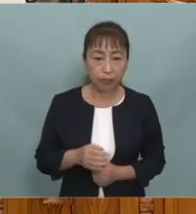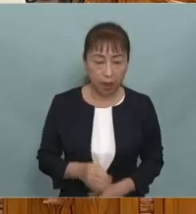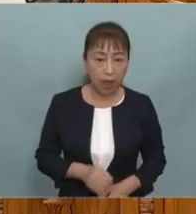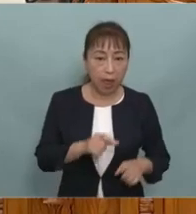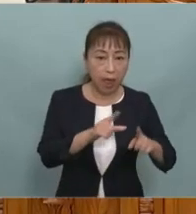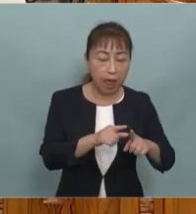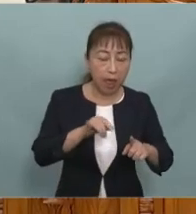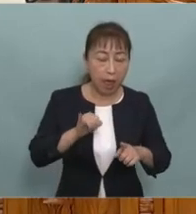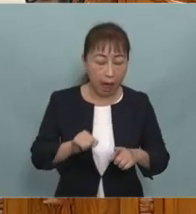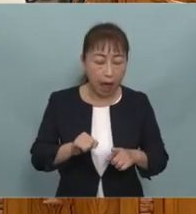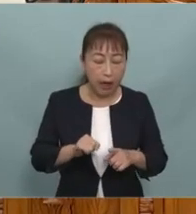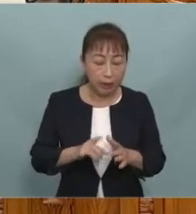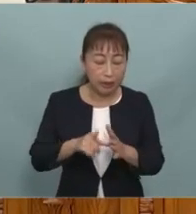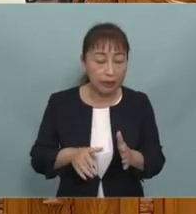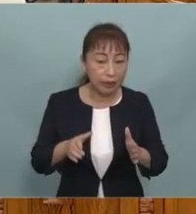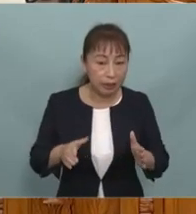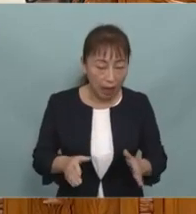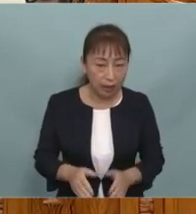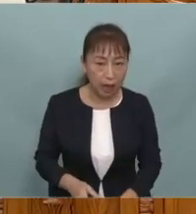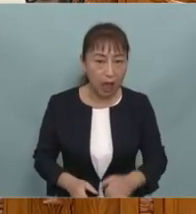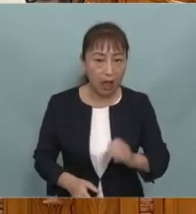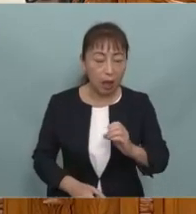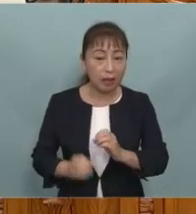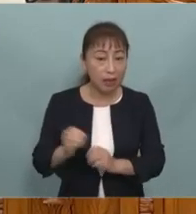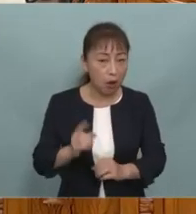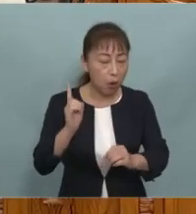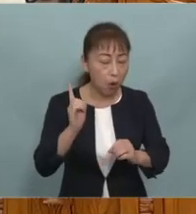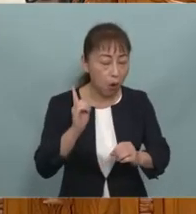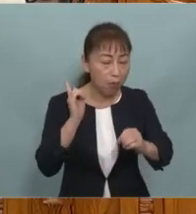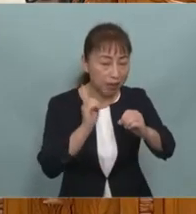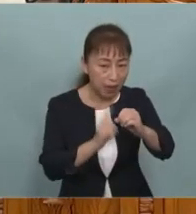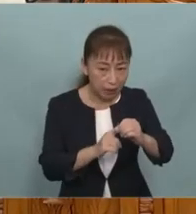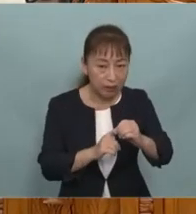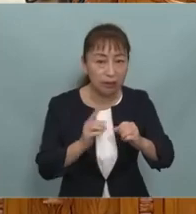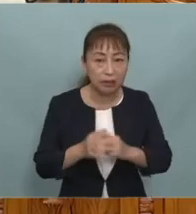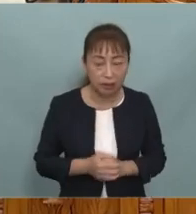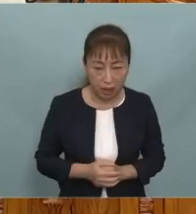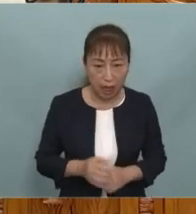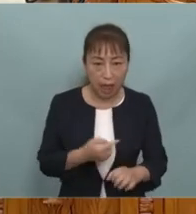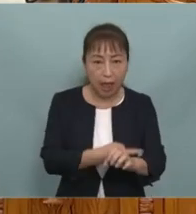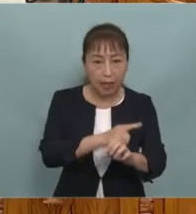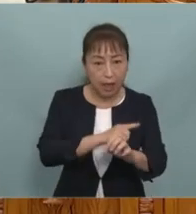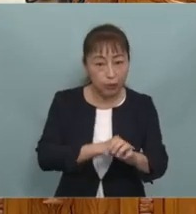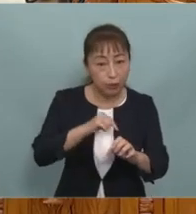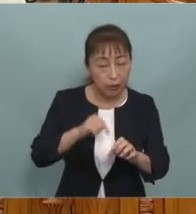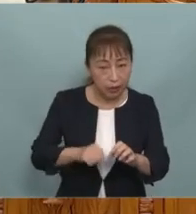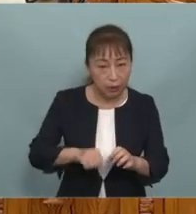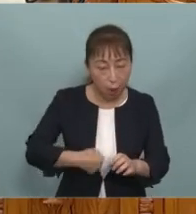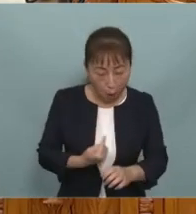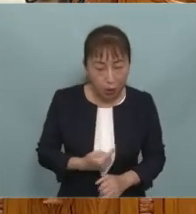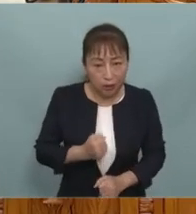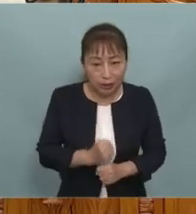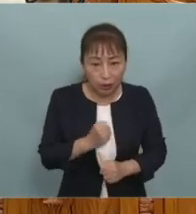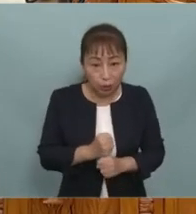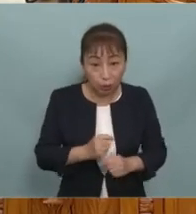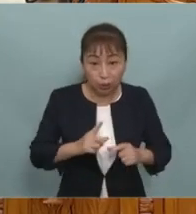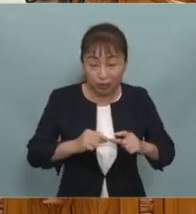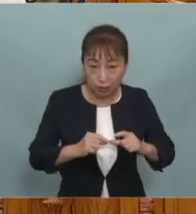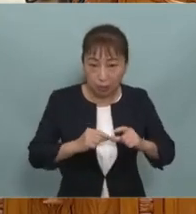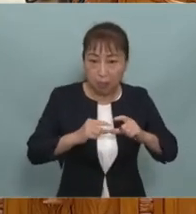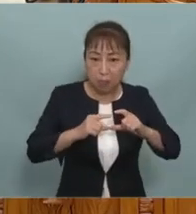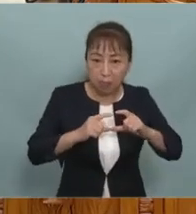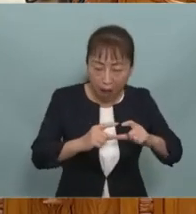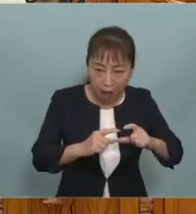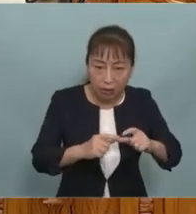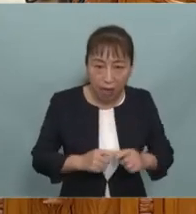つつ脱炭素化を進めながらエネルギー自給率を抜本的に高めるため小エネルギーを徹底